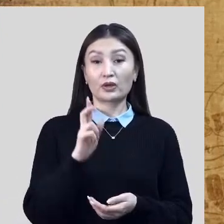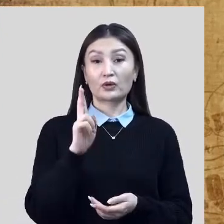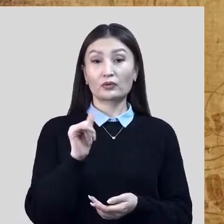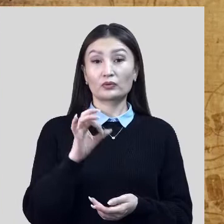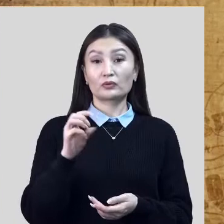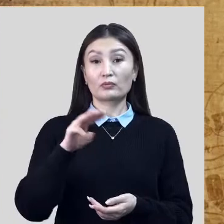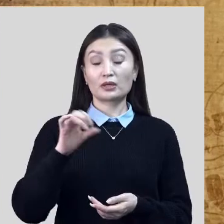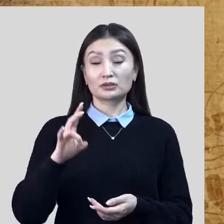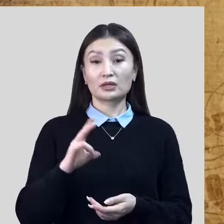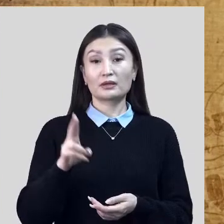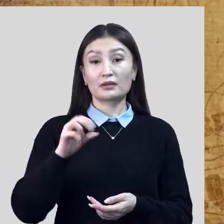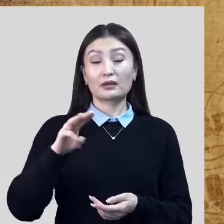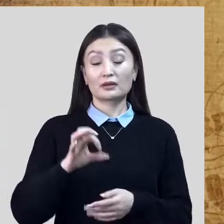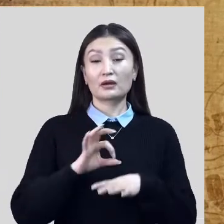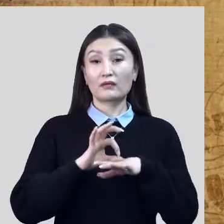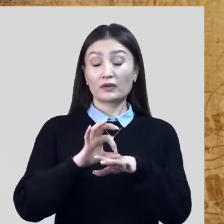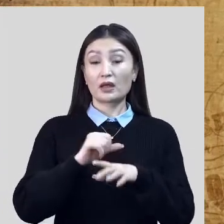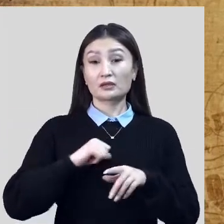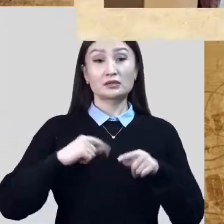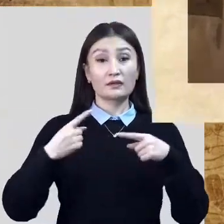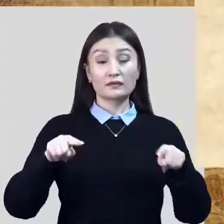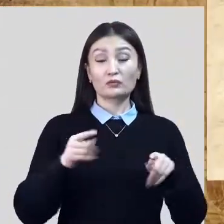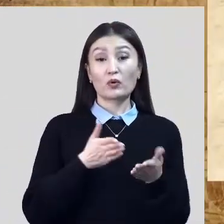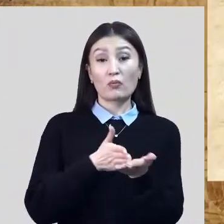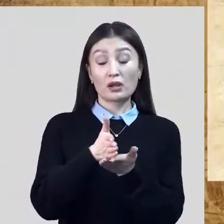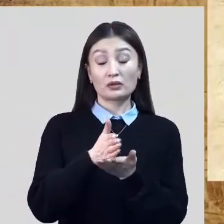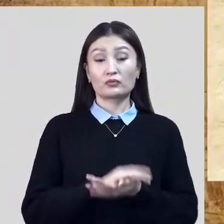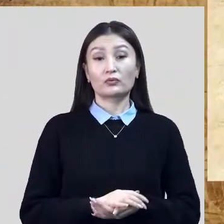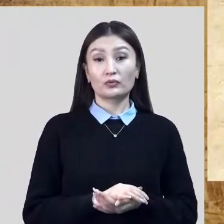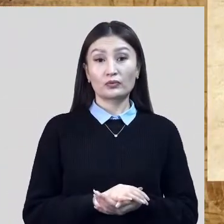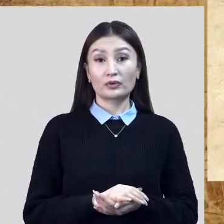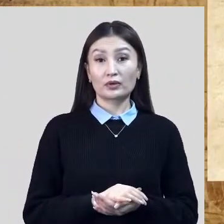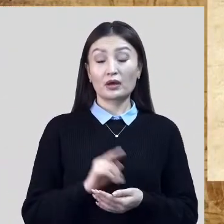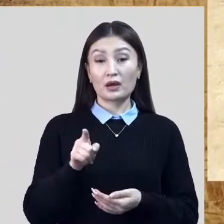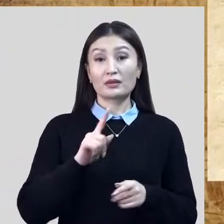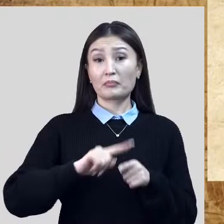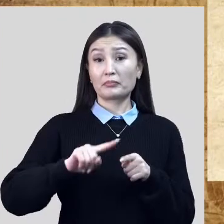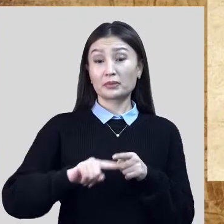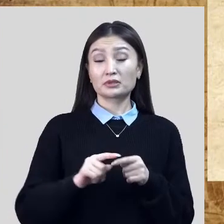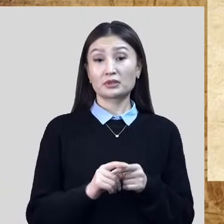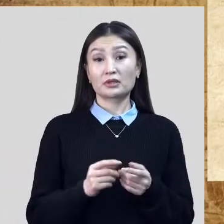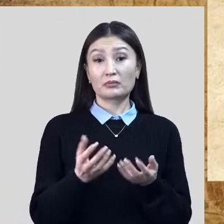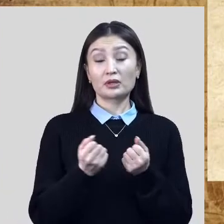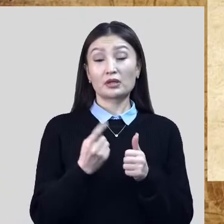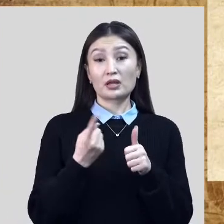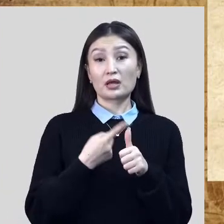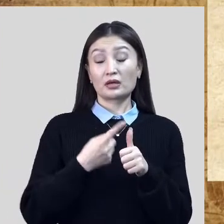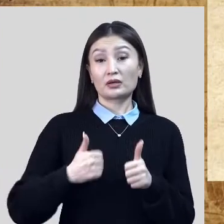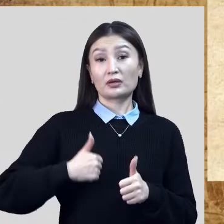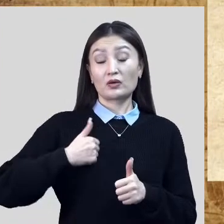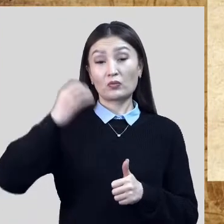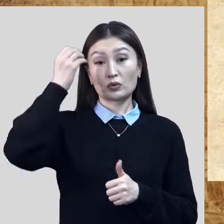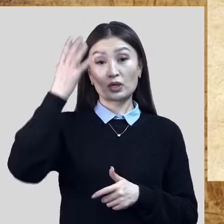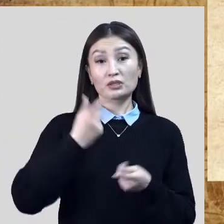Курманджан датка вела независимую от Коканского ханства политику. Она быстро приобрела репутацию